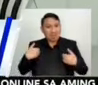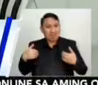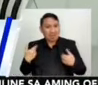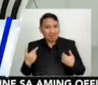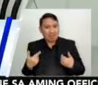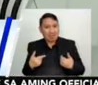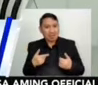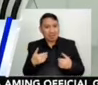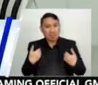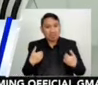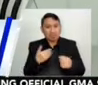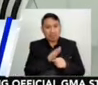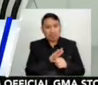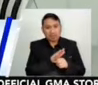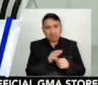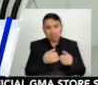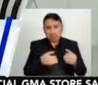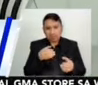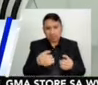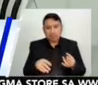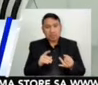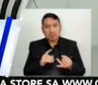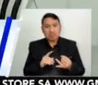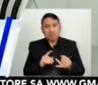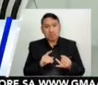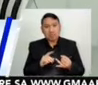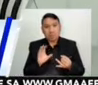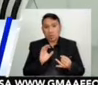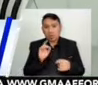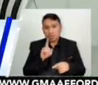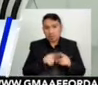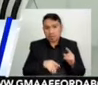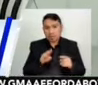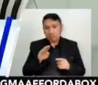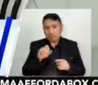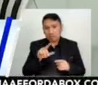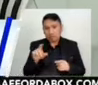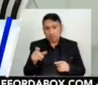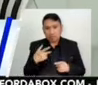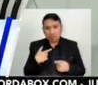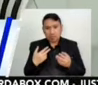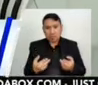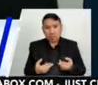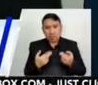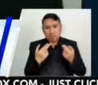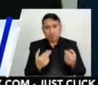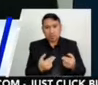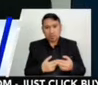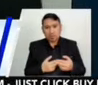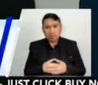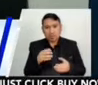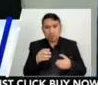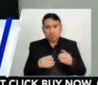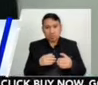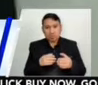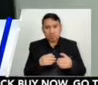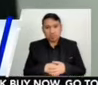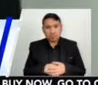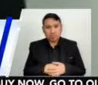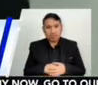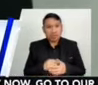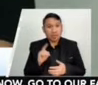at ah walang bail na nirekomenda ang korte itong unang balita